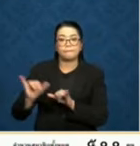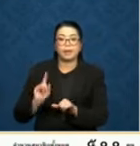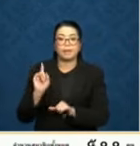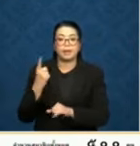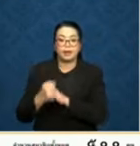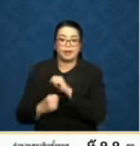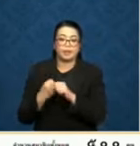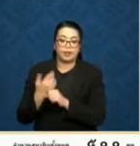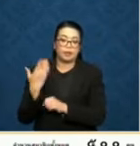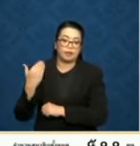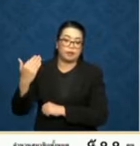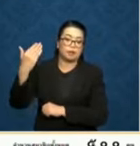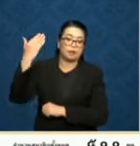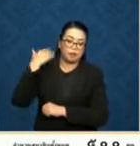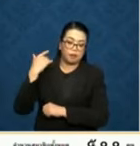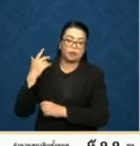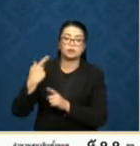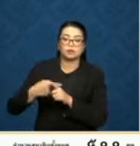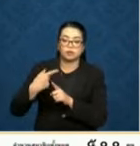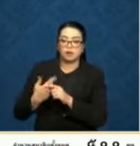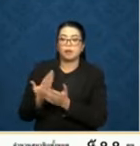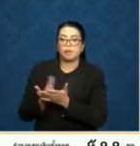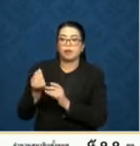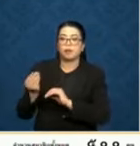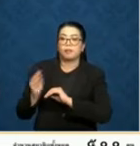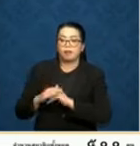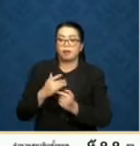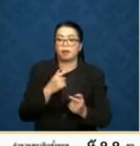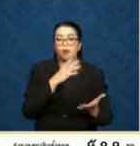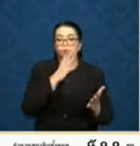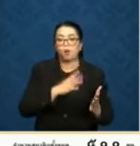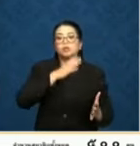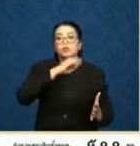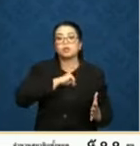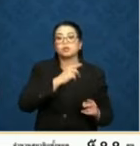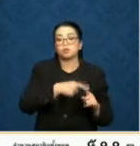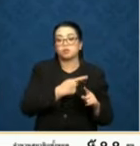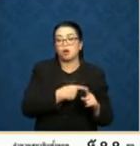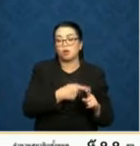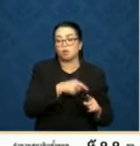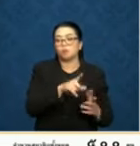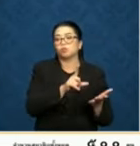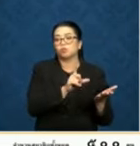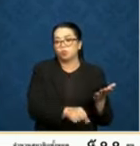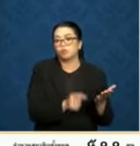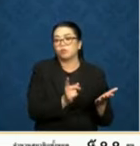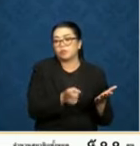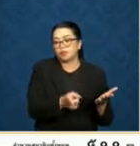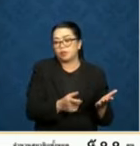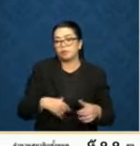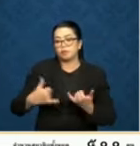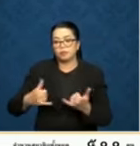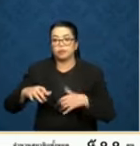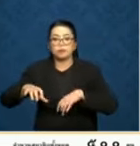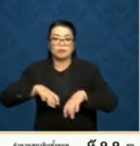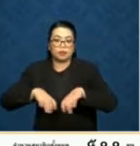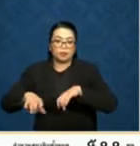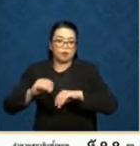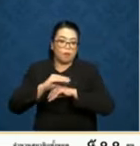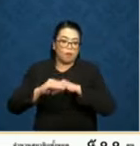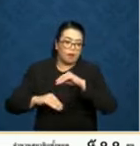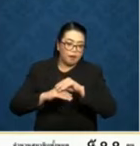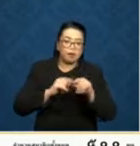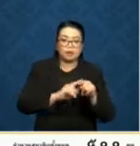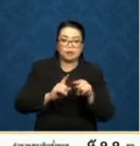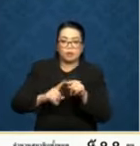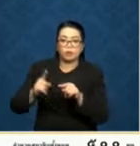นชวงปีที่ผ่านผ่านมาส่วค่ใช้ใจสวกลาง อัี้ตองขอควเห็นใจเพราะว่าในการบิหารจัดการแต่ละโครงการน